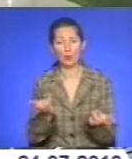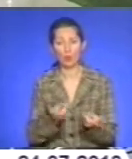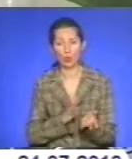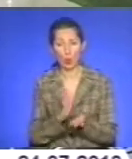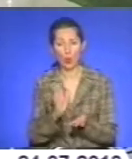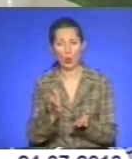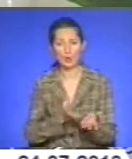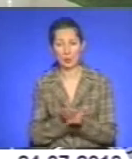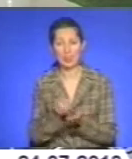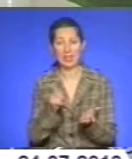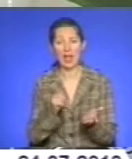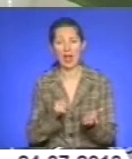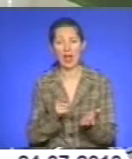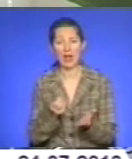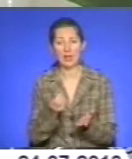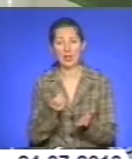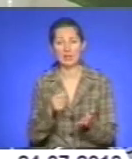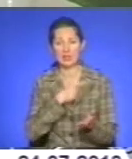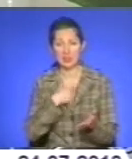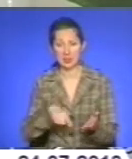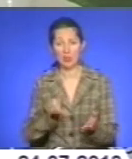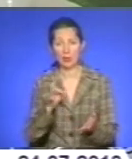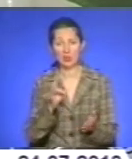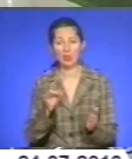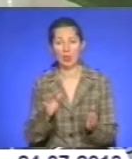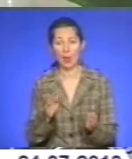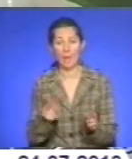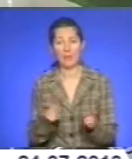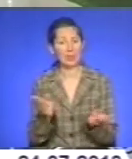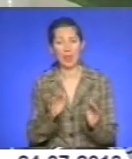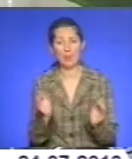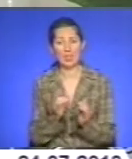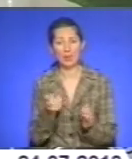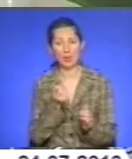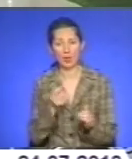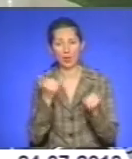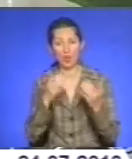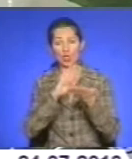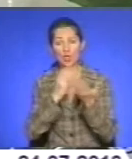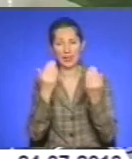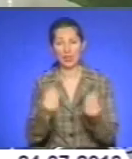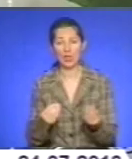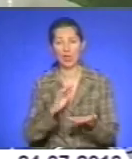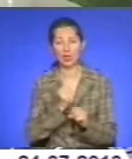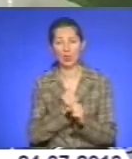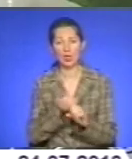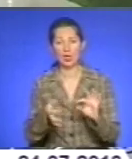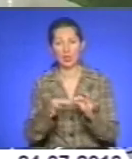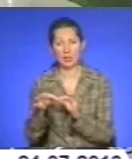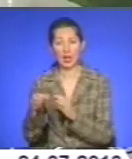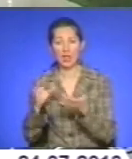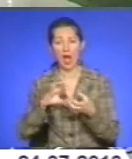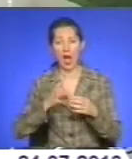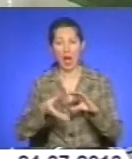себе в розмірі не менше мінімального. На сьогоднішній день у нас вже станом зробили детальний аналіз і станом на